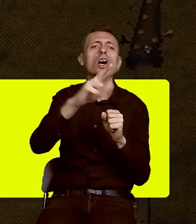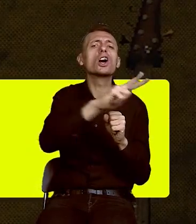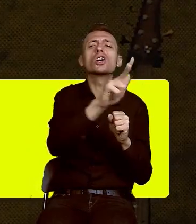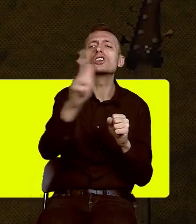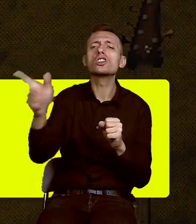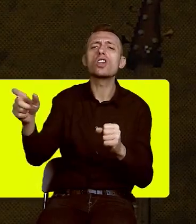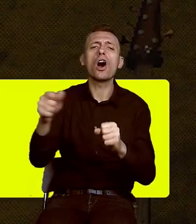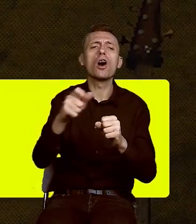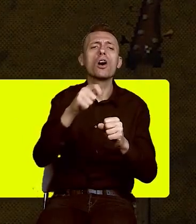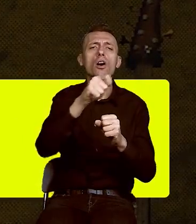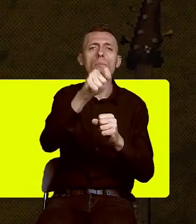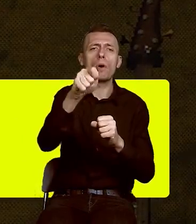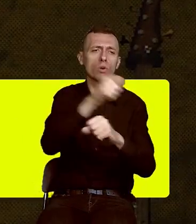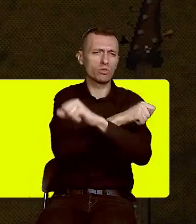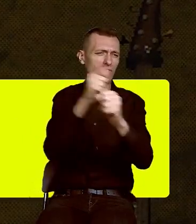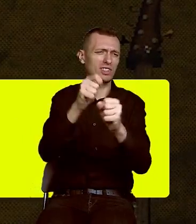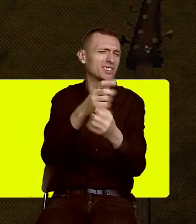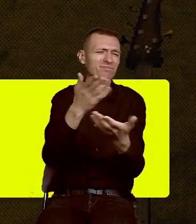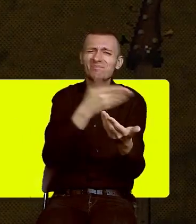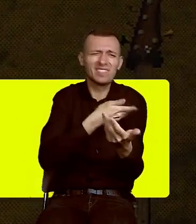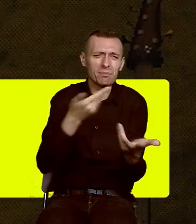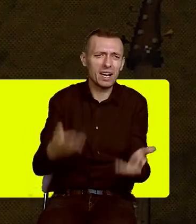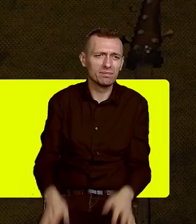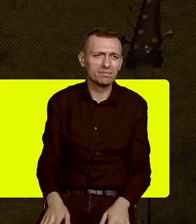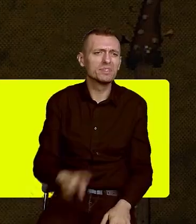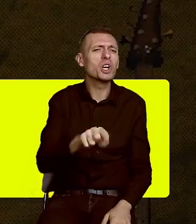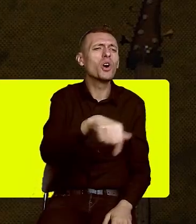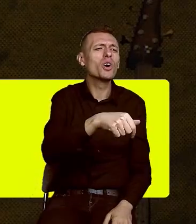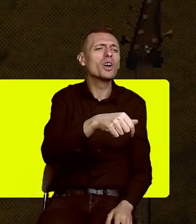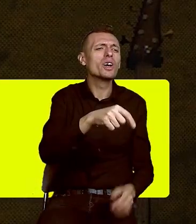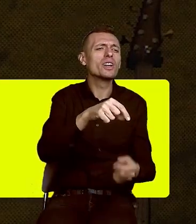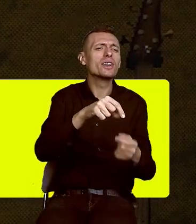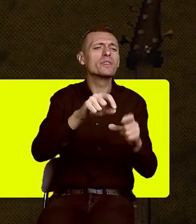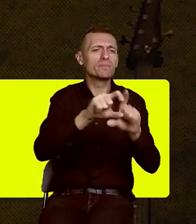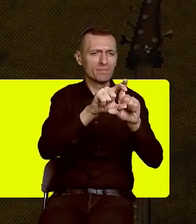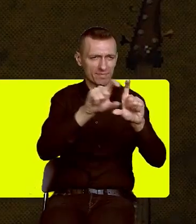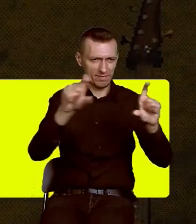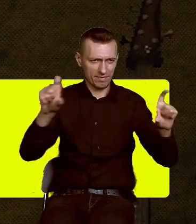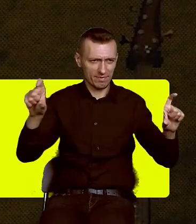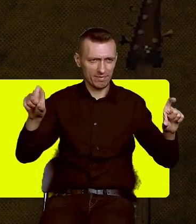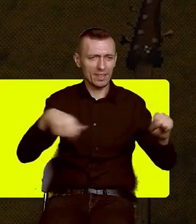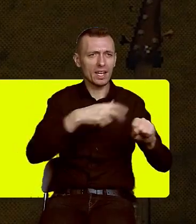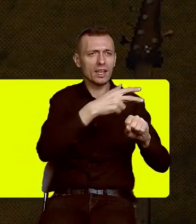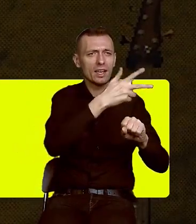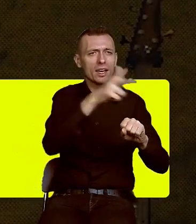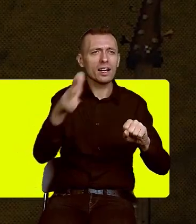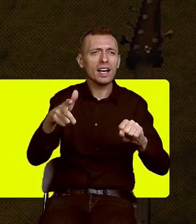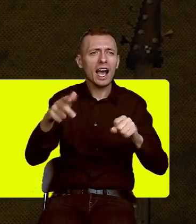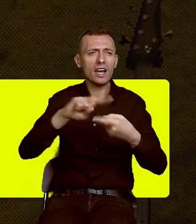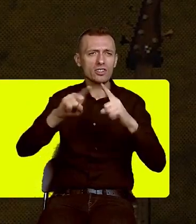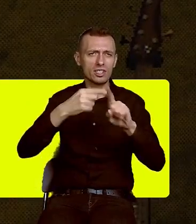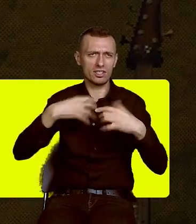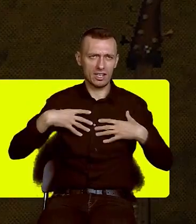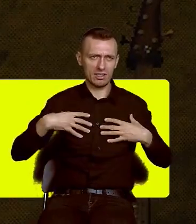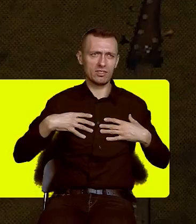znajome wersety dotyczą każdego z nas. Każdy z nas ma skłonność do opuszczania